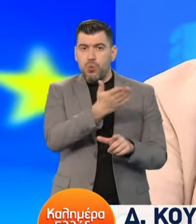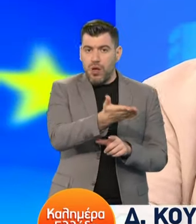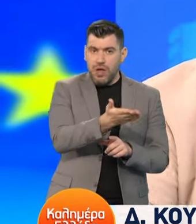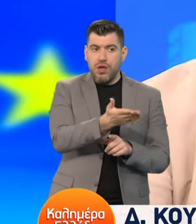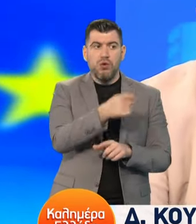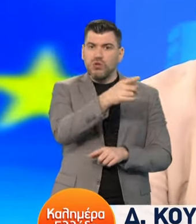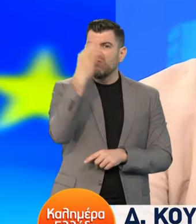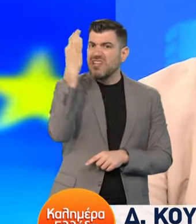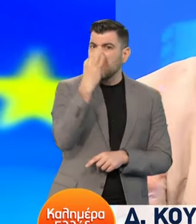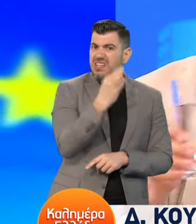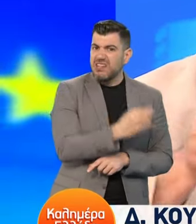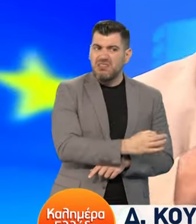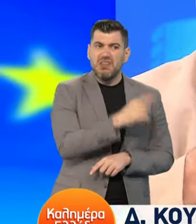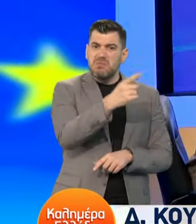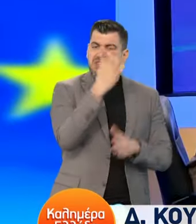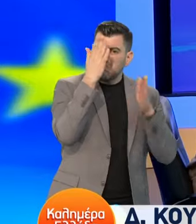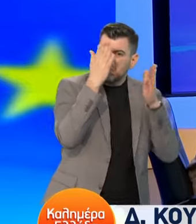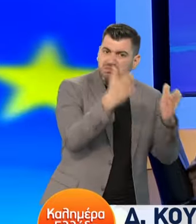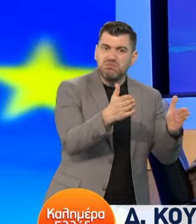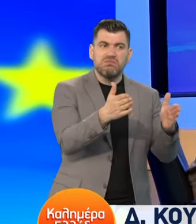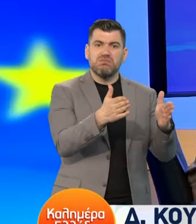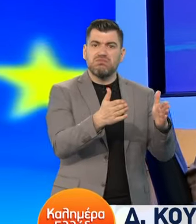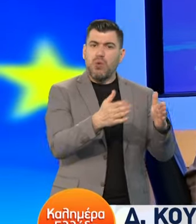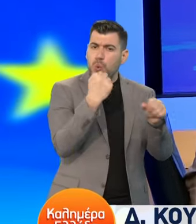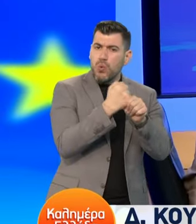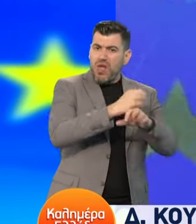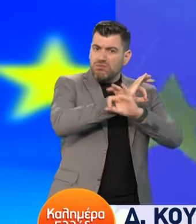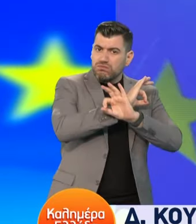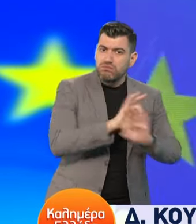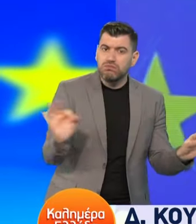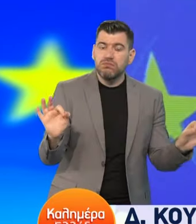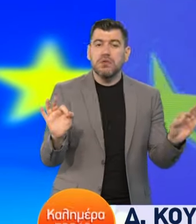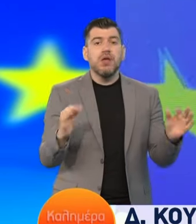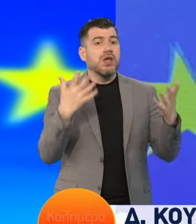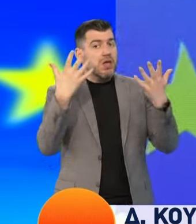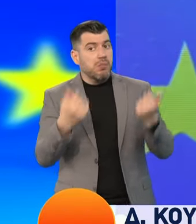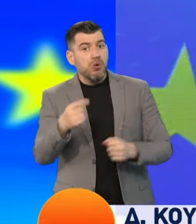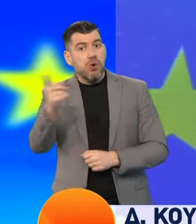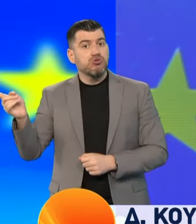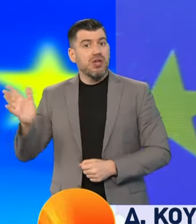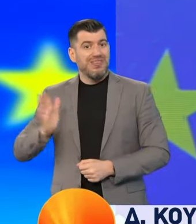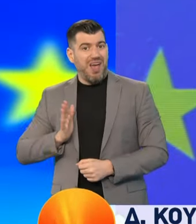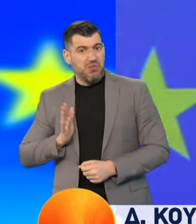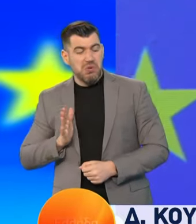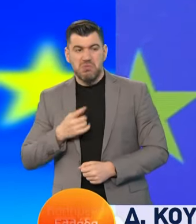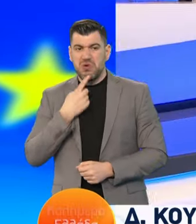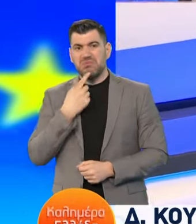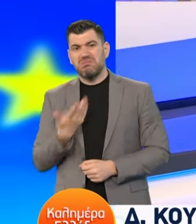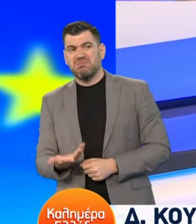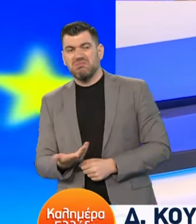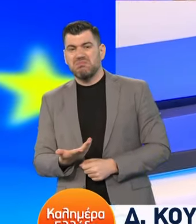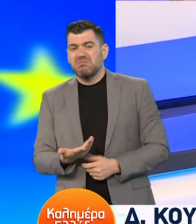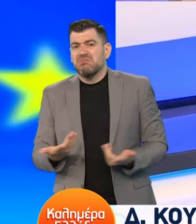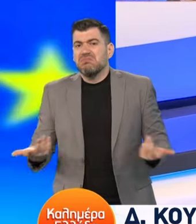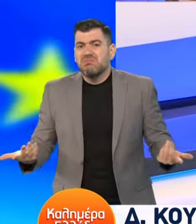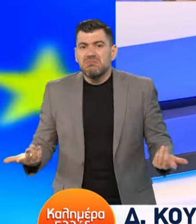που εκτιμά εσάς ως Γενικό Γραμματέα του Κομμουνιστικού Κόμματος. Υπάρχουν όμως και άνθρωποι οι οποίοι λένε ότι δεν καταλαβαίνουμε